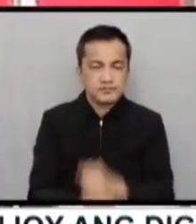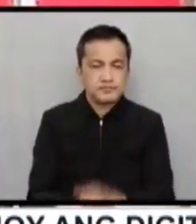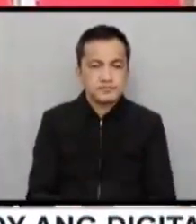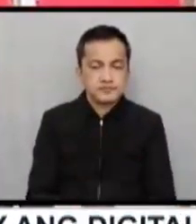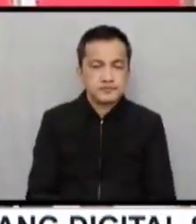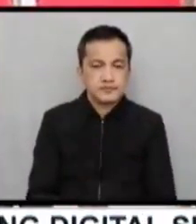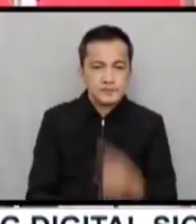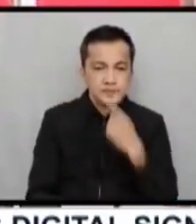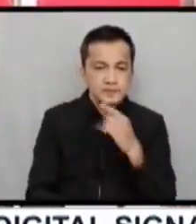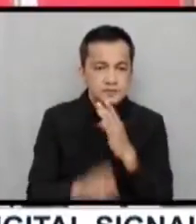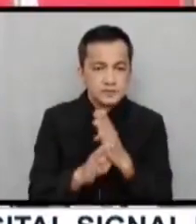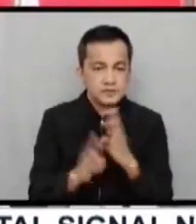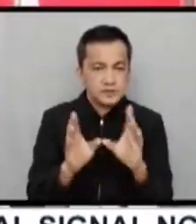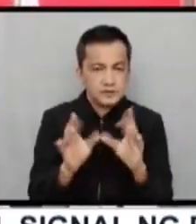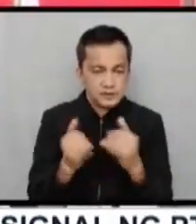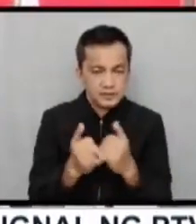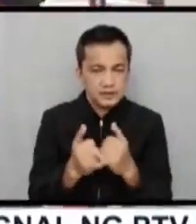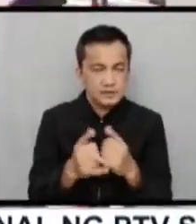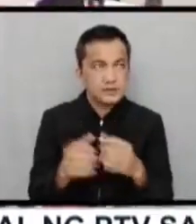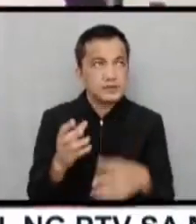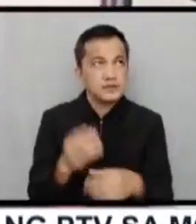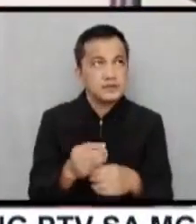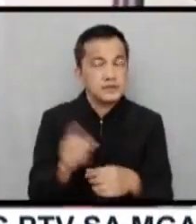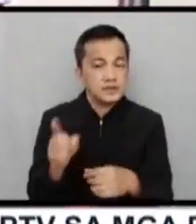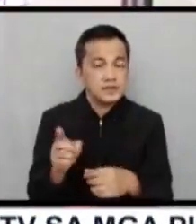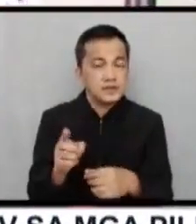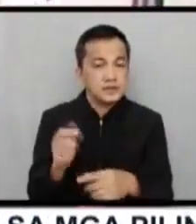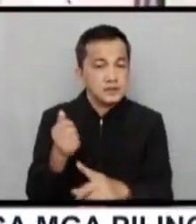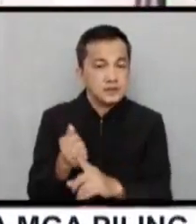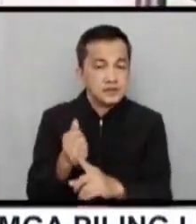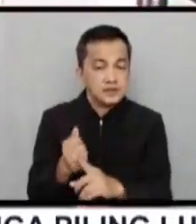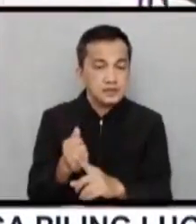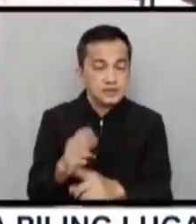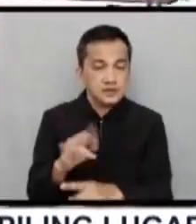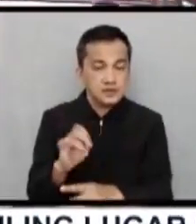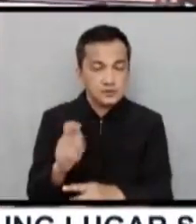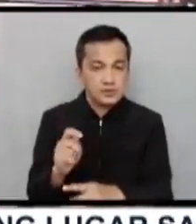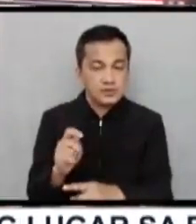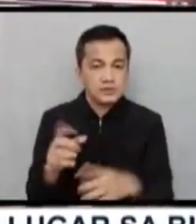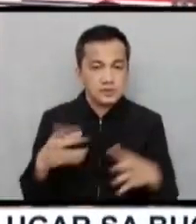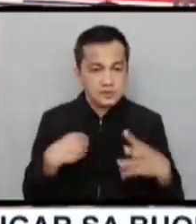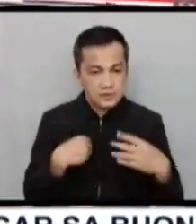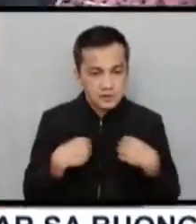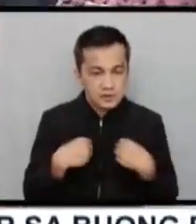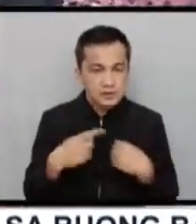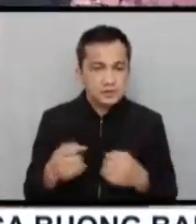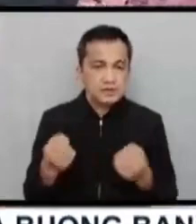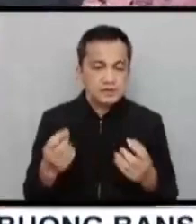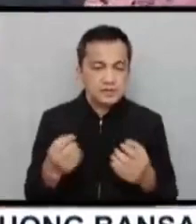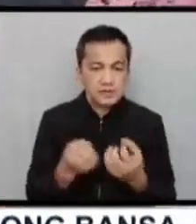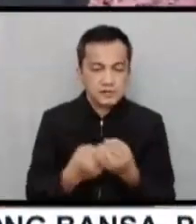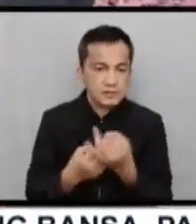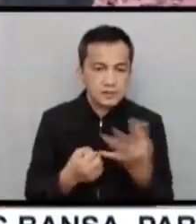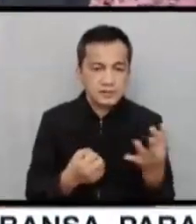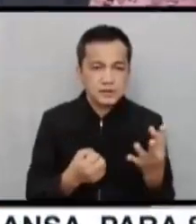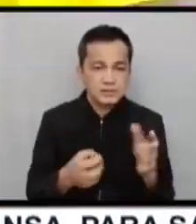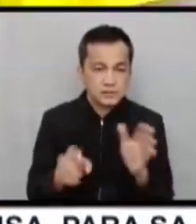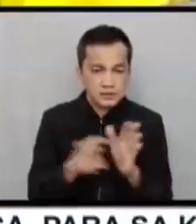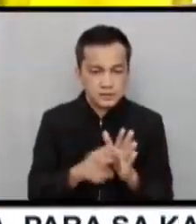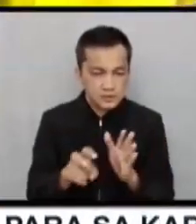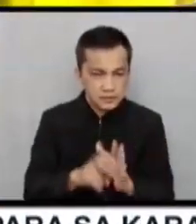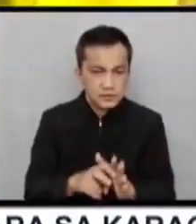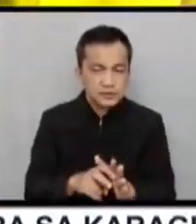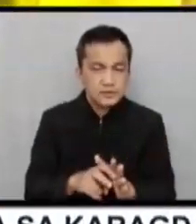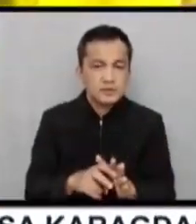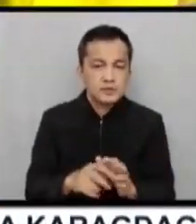bus companies, nagdagdag na sila ng kanilang units para mag-accommodate sa dumaraming bilang ng mga pasahero. Hindi